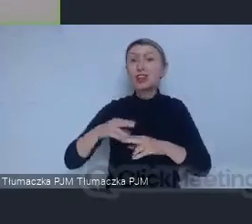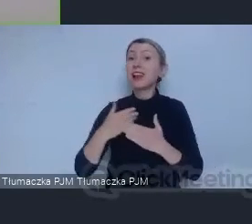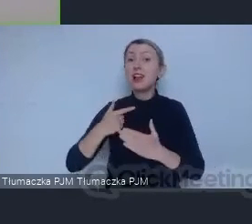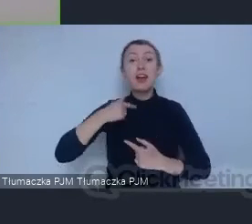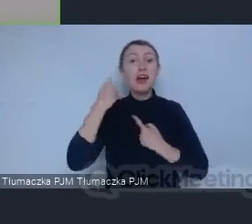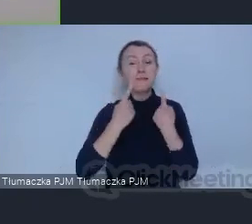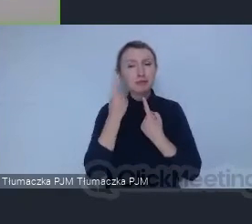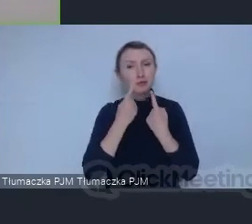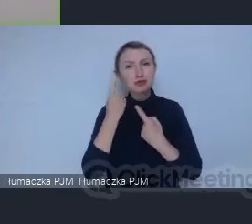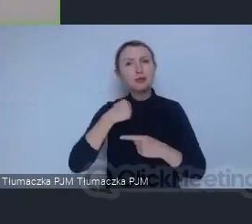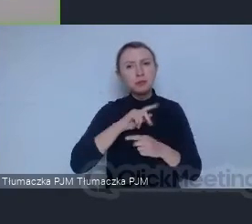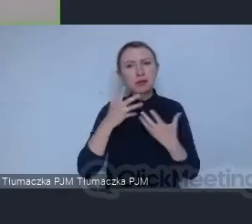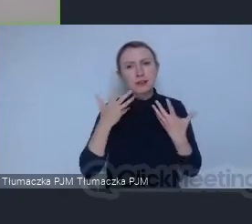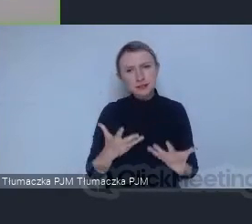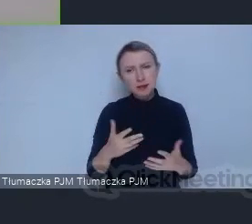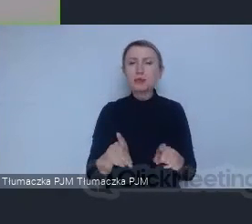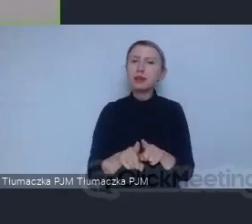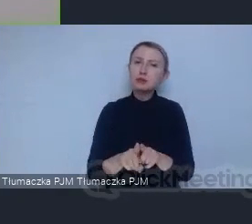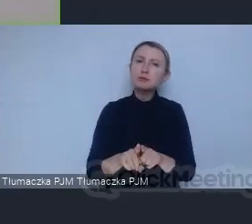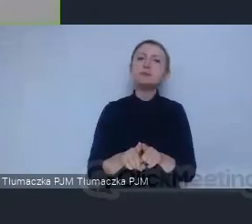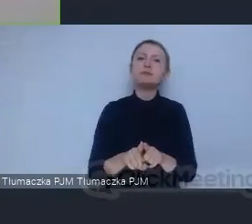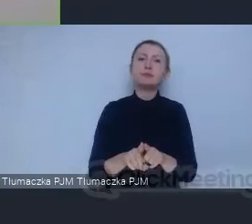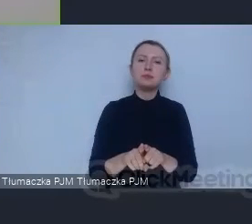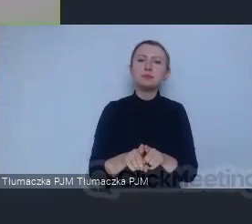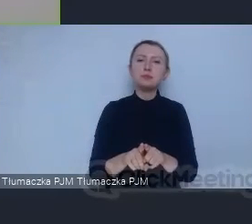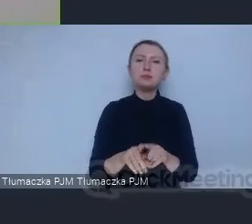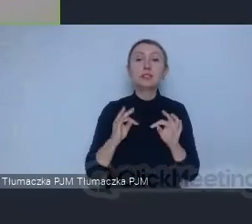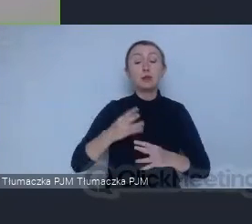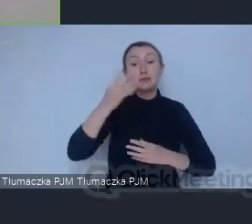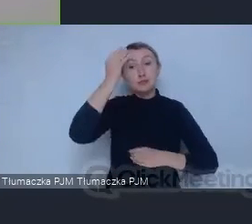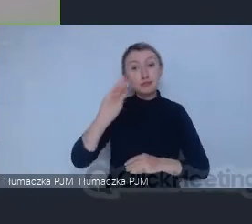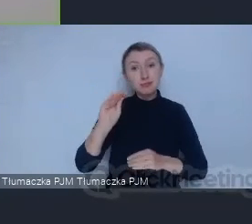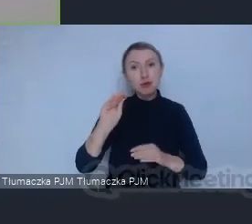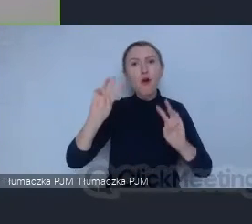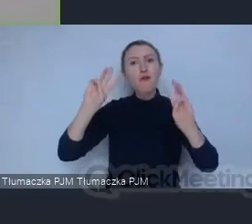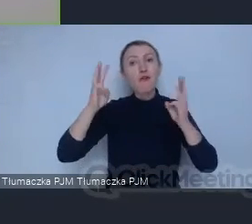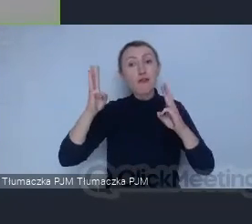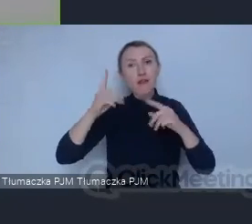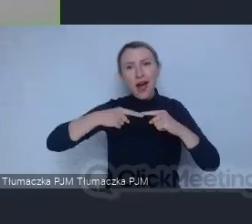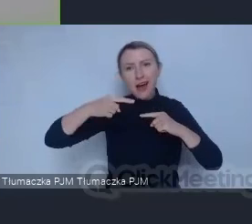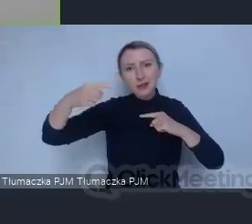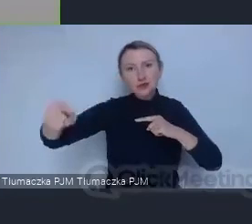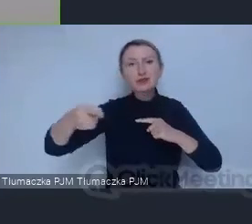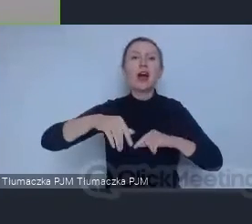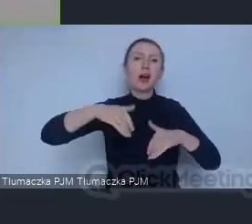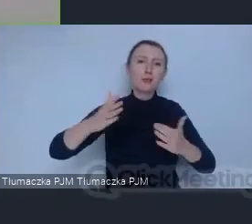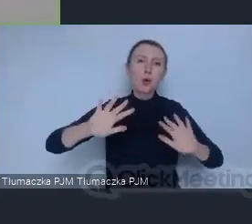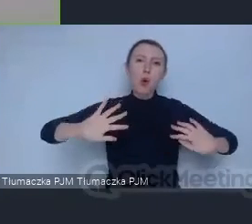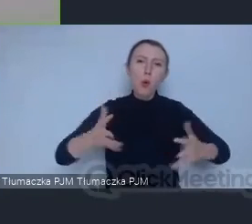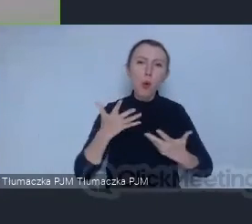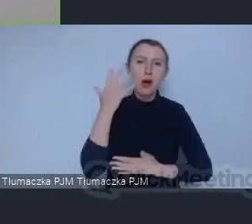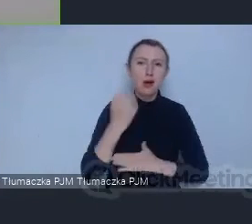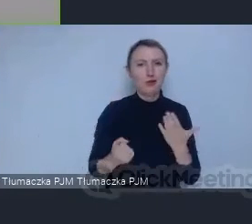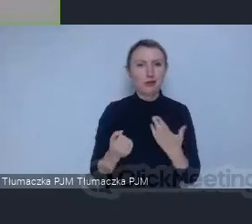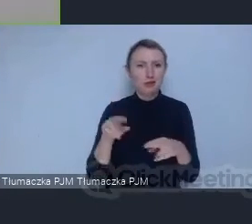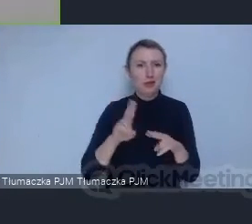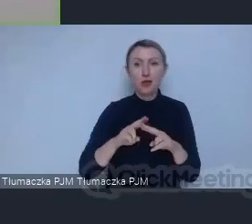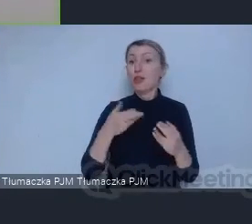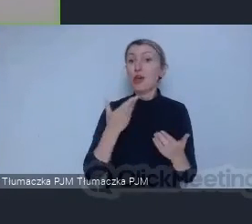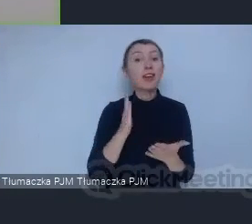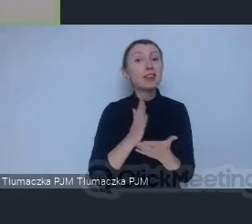że przymierzamy się, to chcemy tutaj już w tej chwili przejść do cyklu warsztatów, które by ułatwiły korzystanie z narzędzia nie